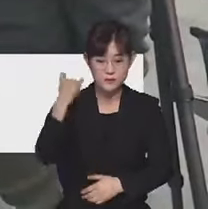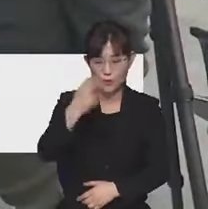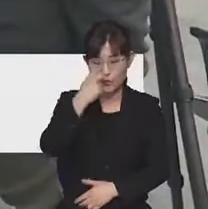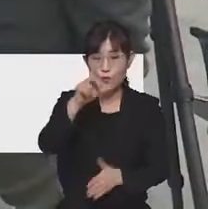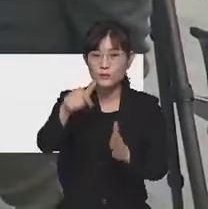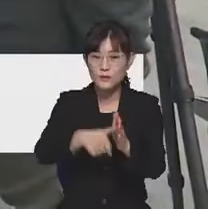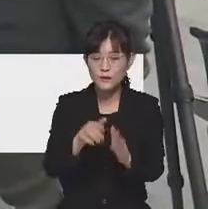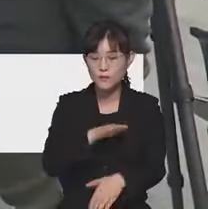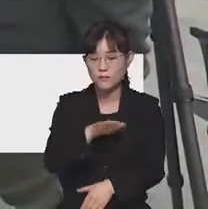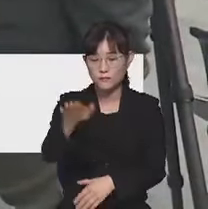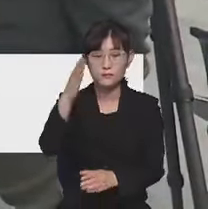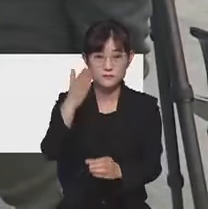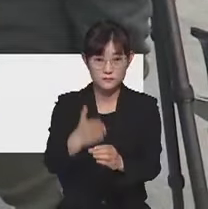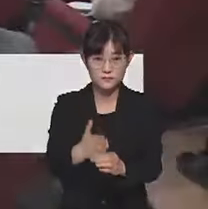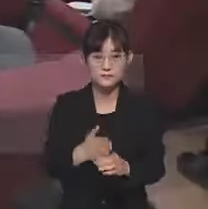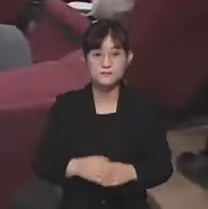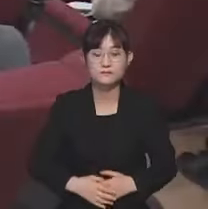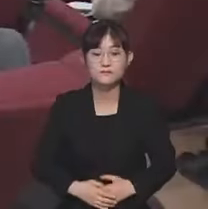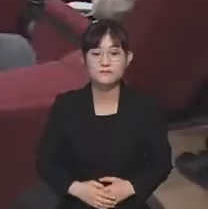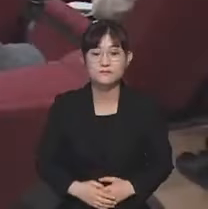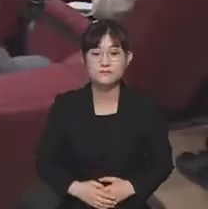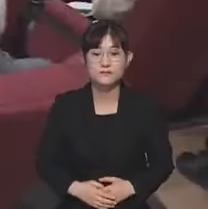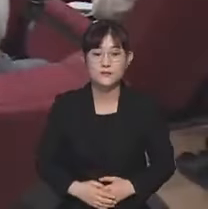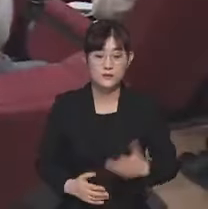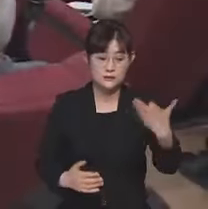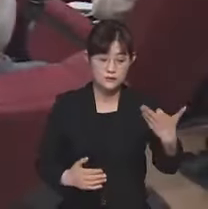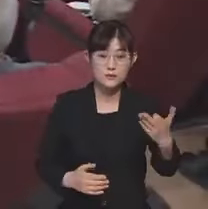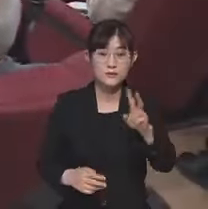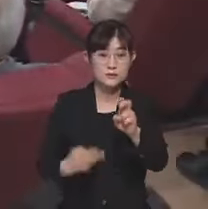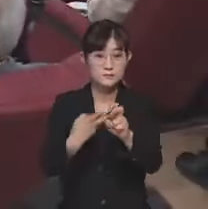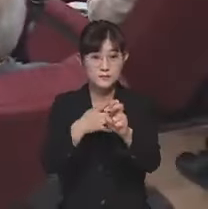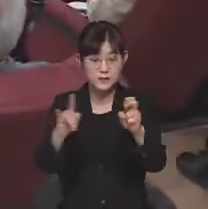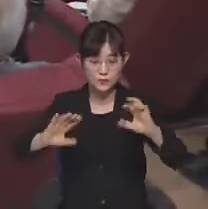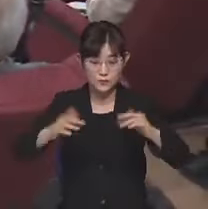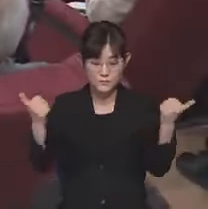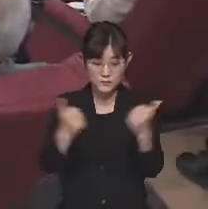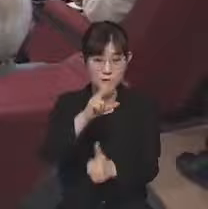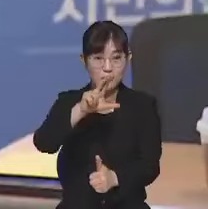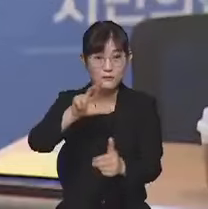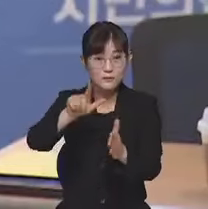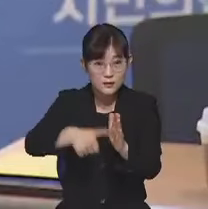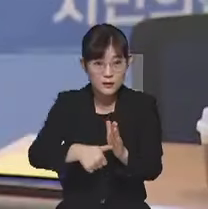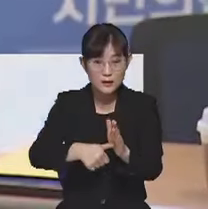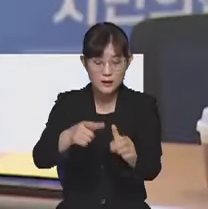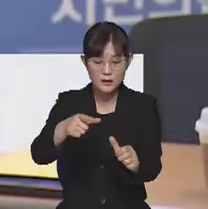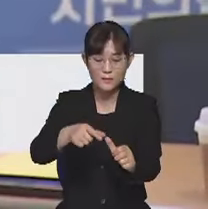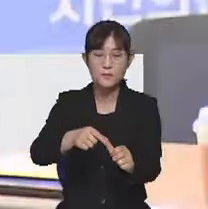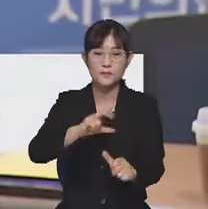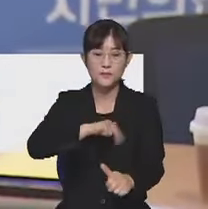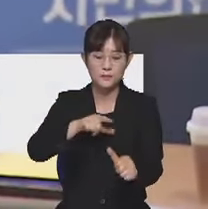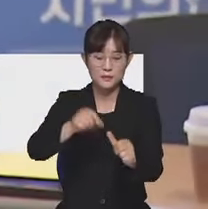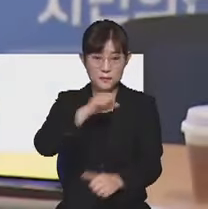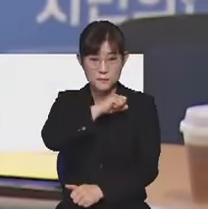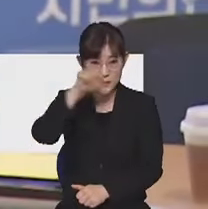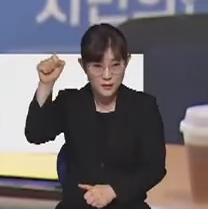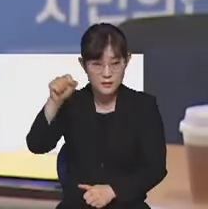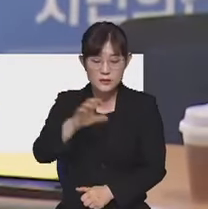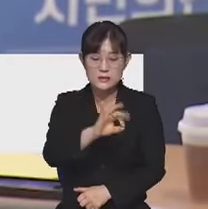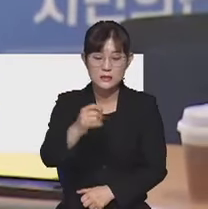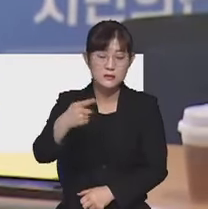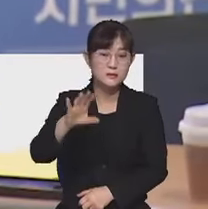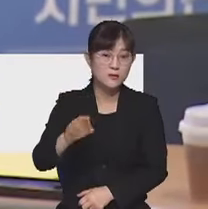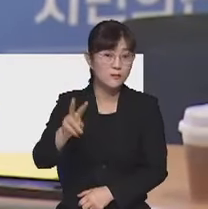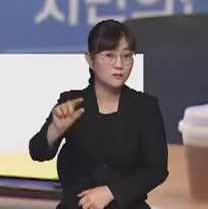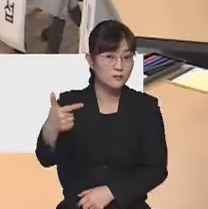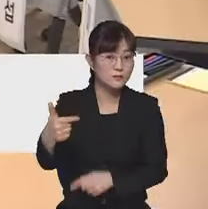여론조사에서 선전하고 있습니다. 19대와 20대 국회에서 연거푸 지역구 의석을 차지한 3선의